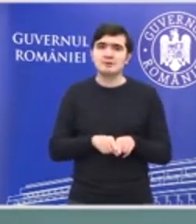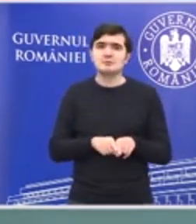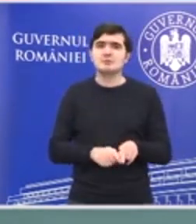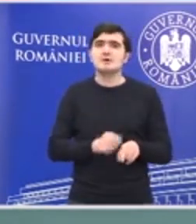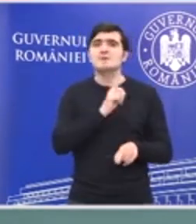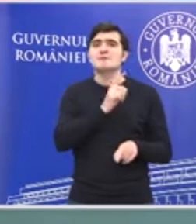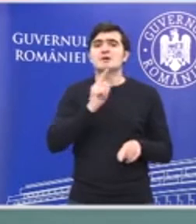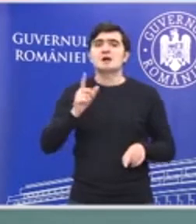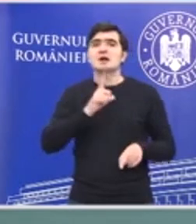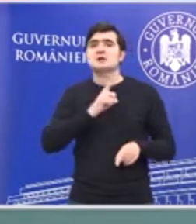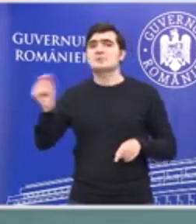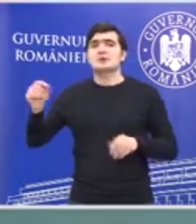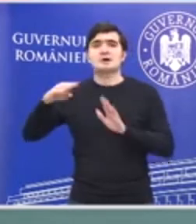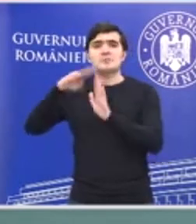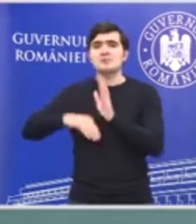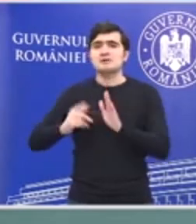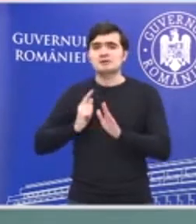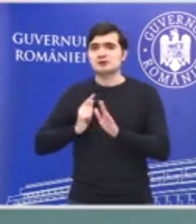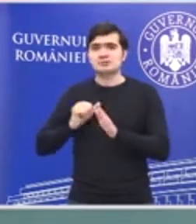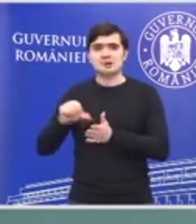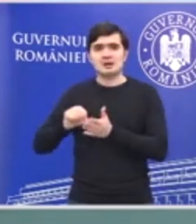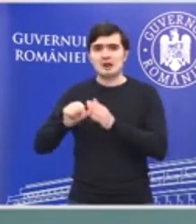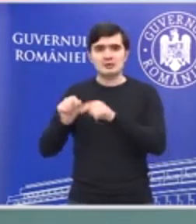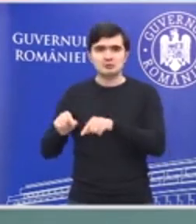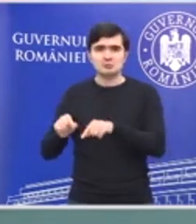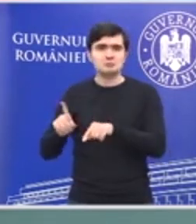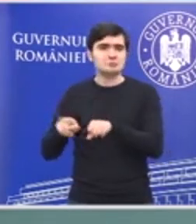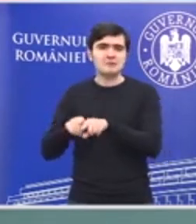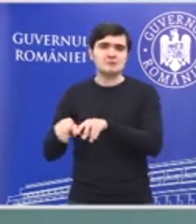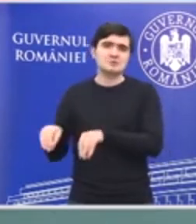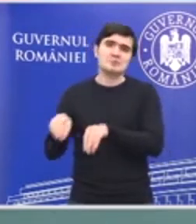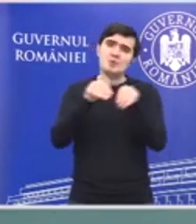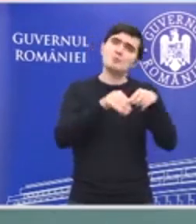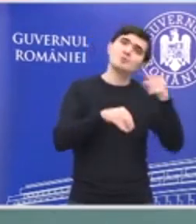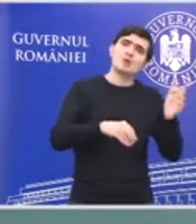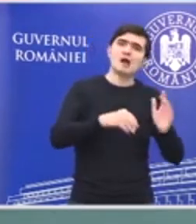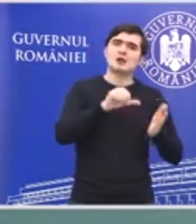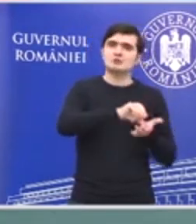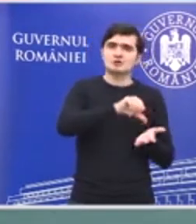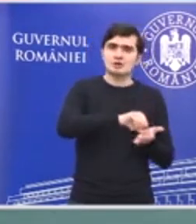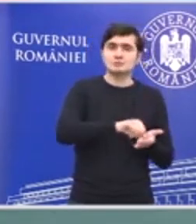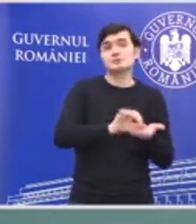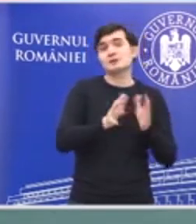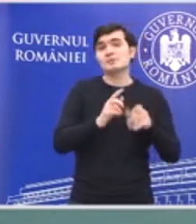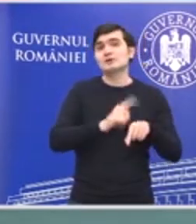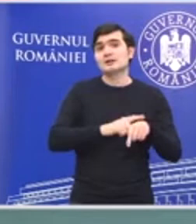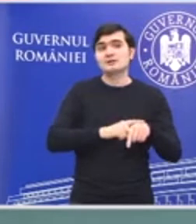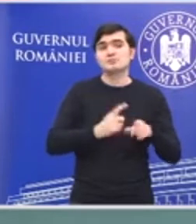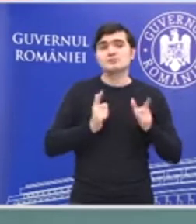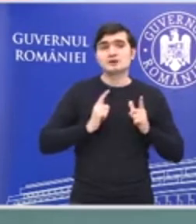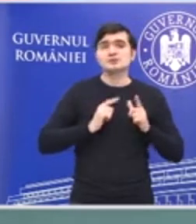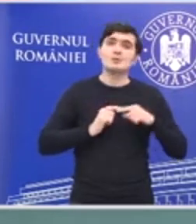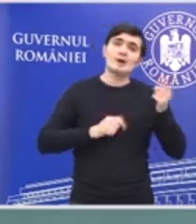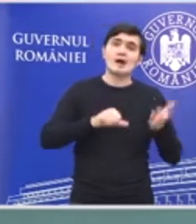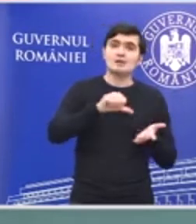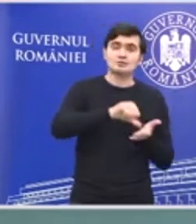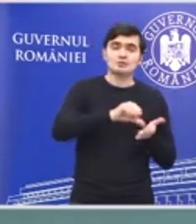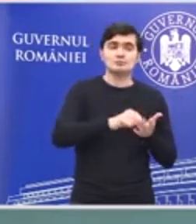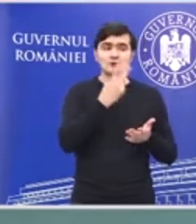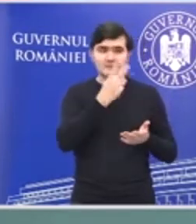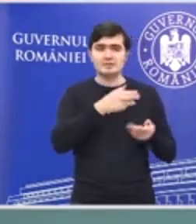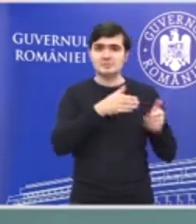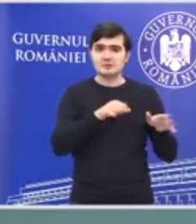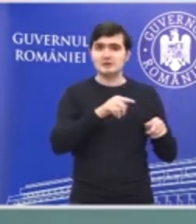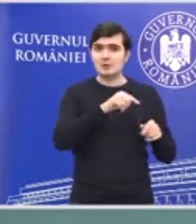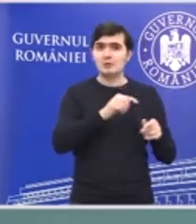fiecare să plecăm de pe lista de așteptare a unui centru și să migrăm pe lista unui alt centru. Dar s-ar putea ca timpul de așteptare pe un centru pe care noi vedem că